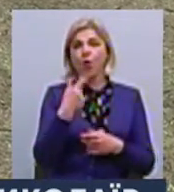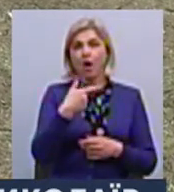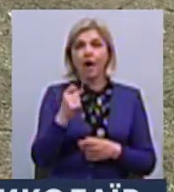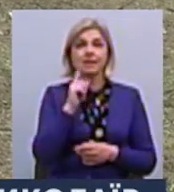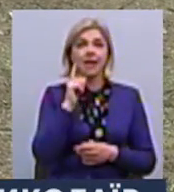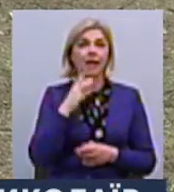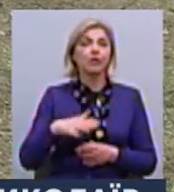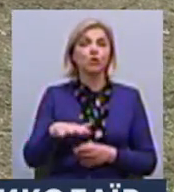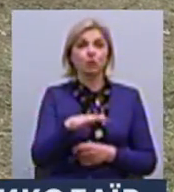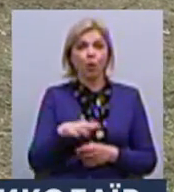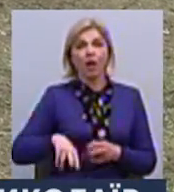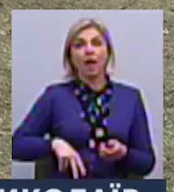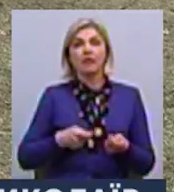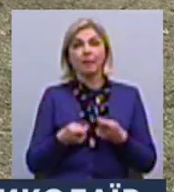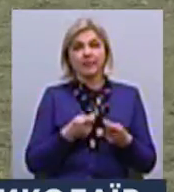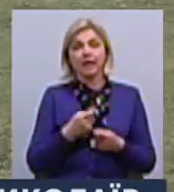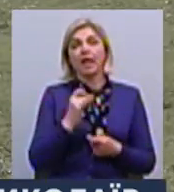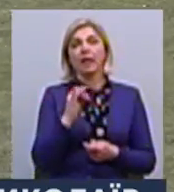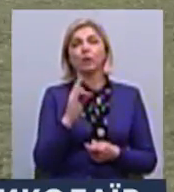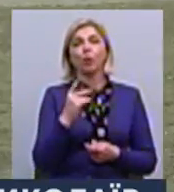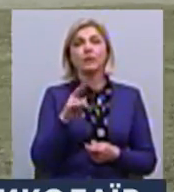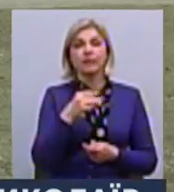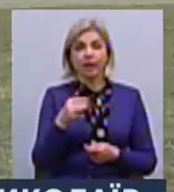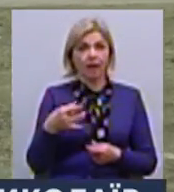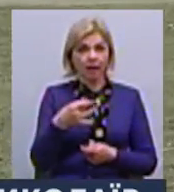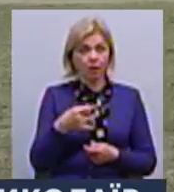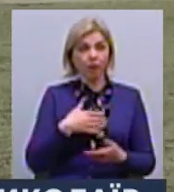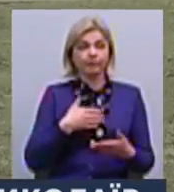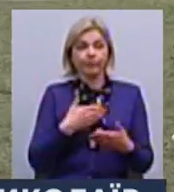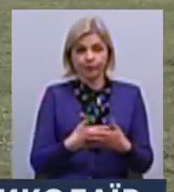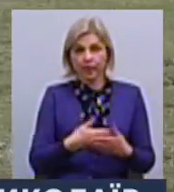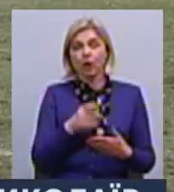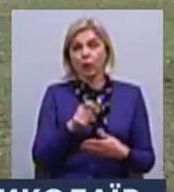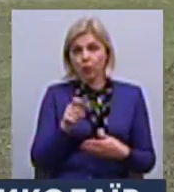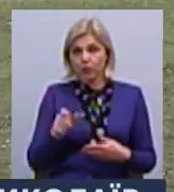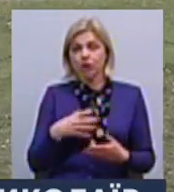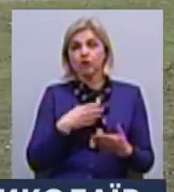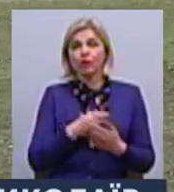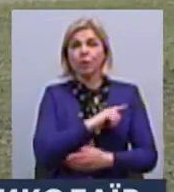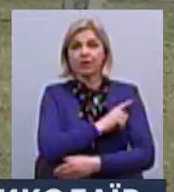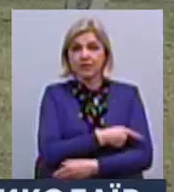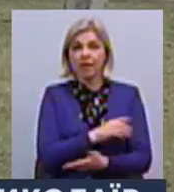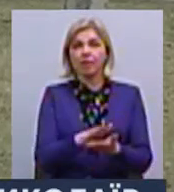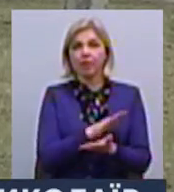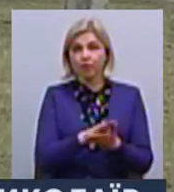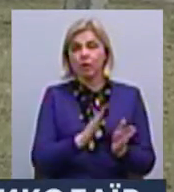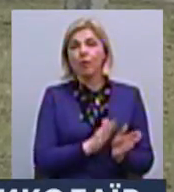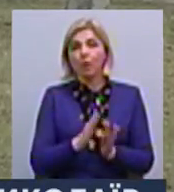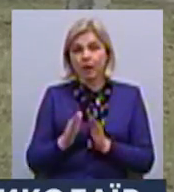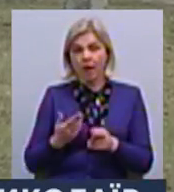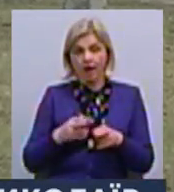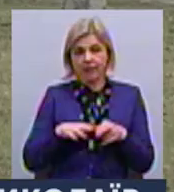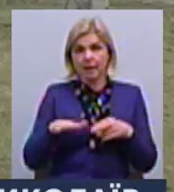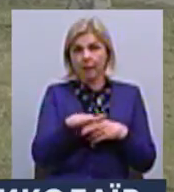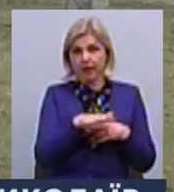зони – адміністрація Інгульського району. Ініціативна група жителів Інгульського району своїми силами приводила до ладу територію